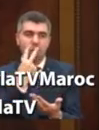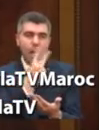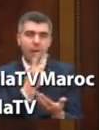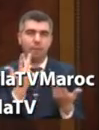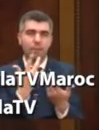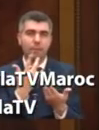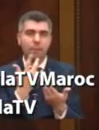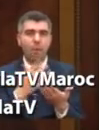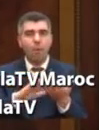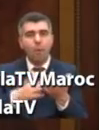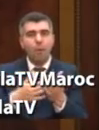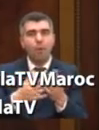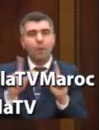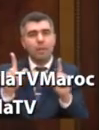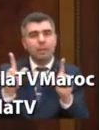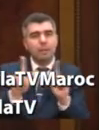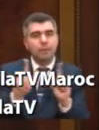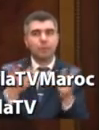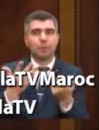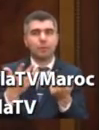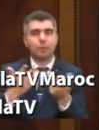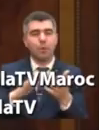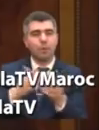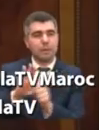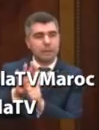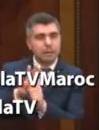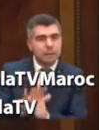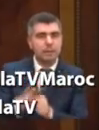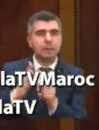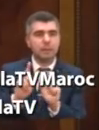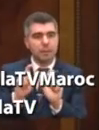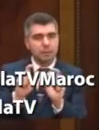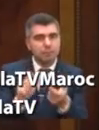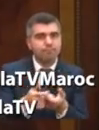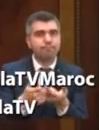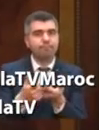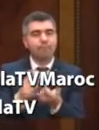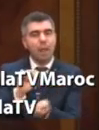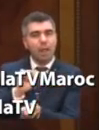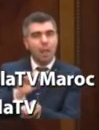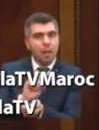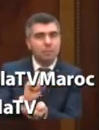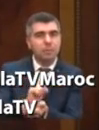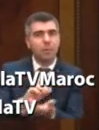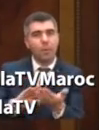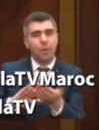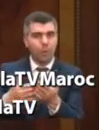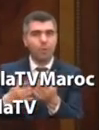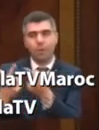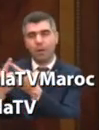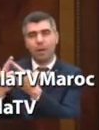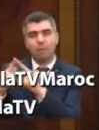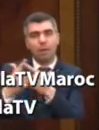ما يتعرض له الشعب الفلسطيني من مظاهر التنكيل والاستبداد التي تعرض لها الشعب